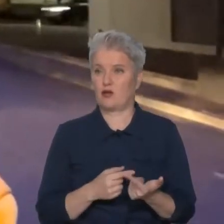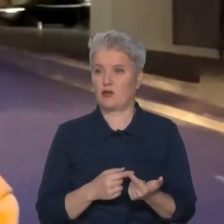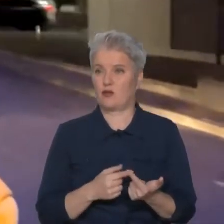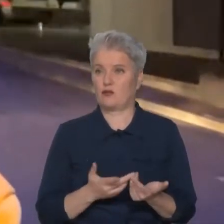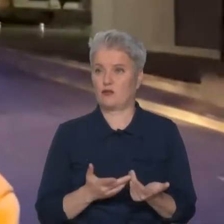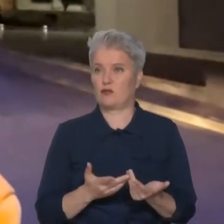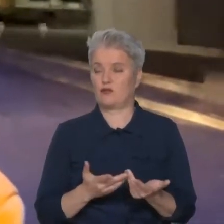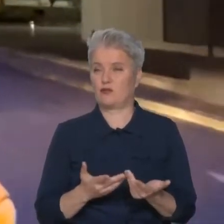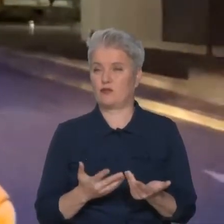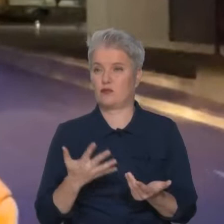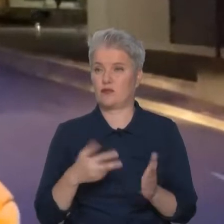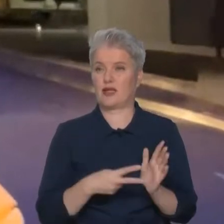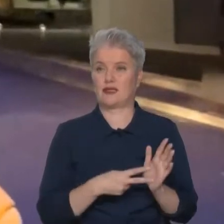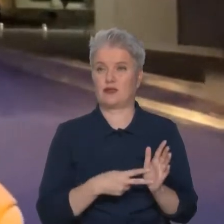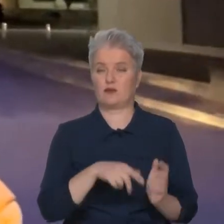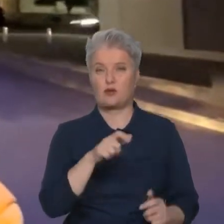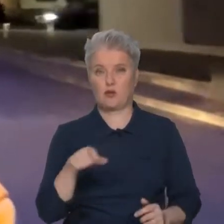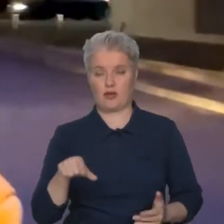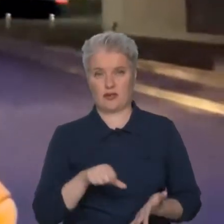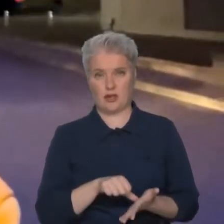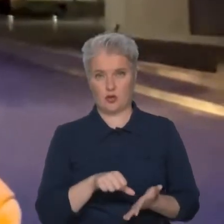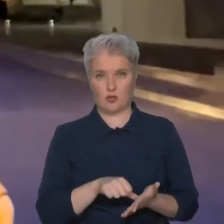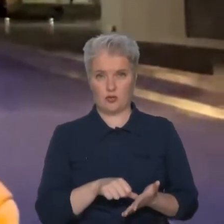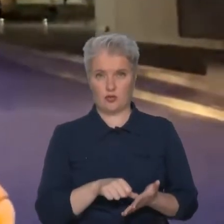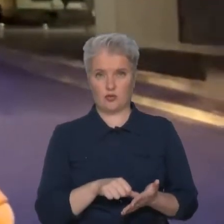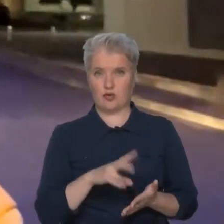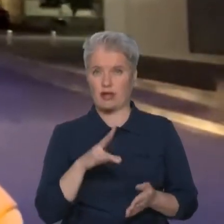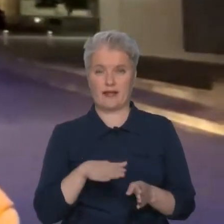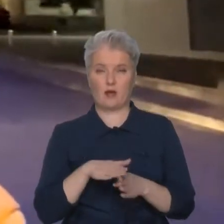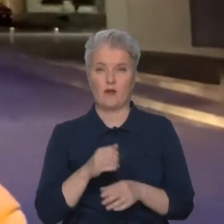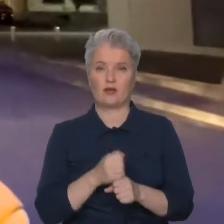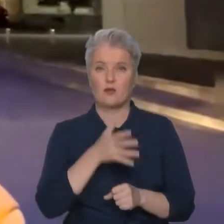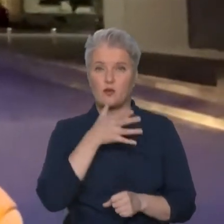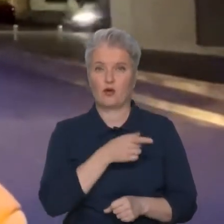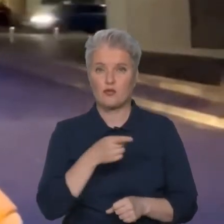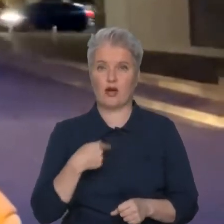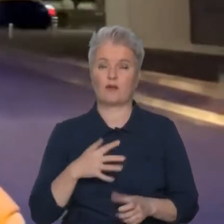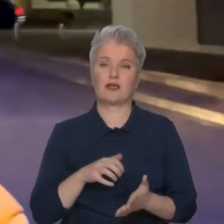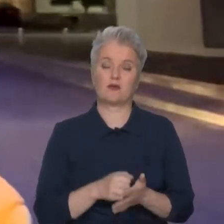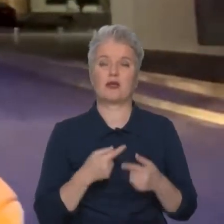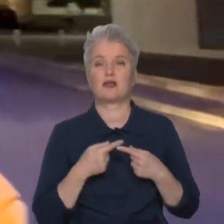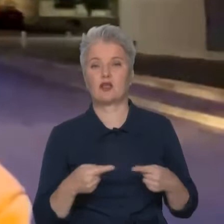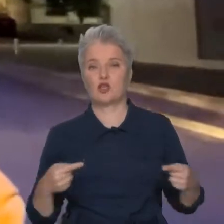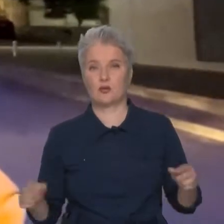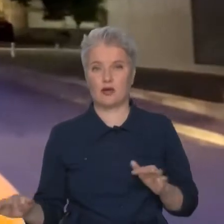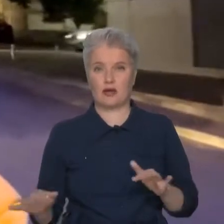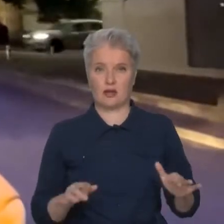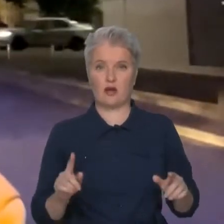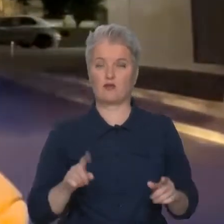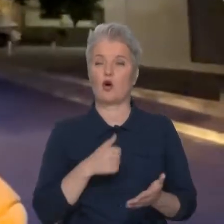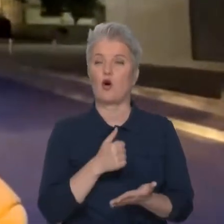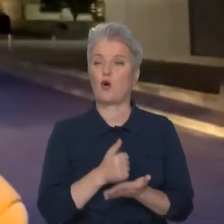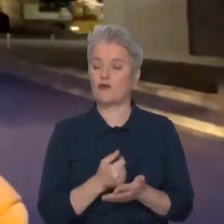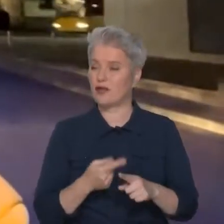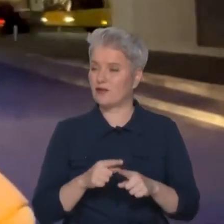прям, 5-7 людей залучено і не на повний робочий час, тому що ми займаємося іншими речами. Що головне